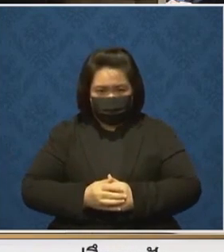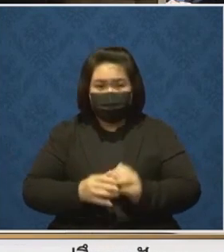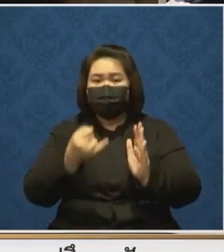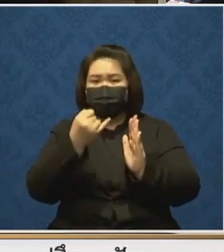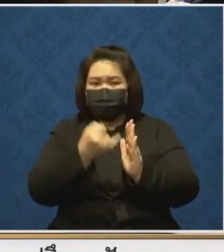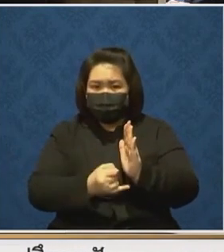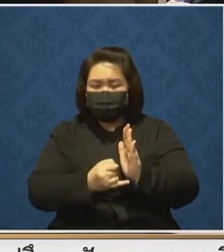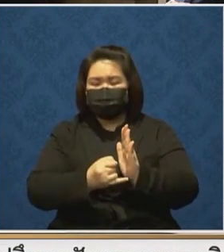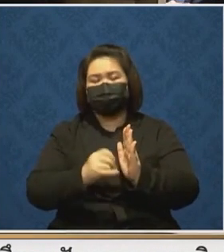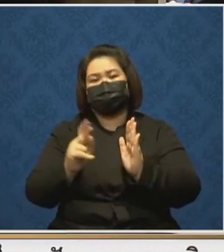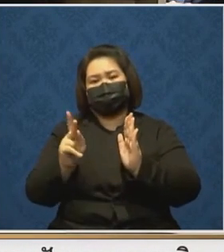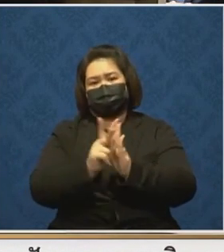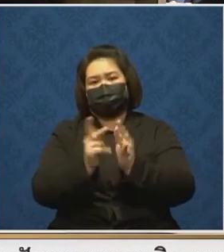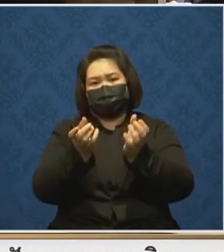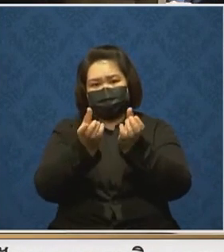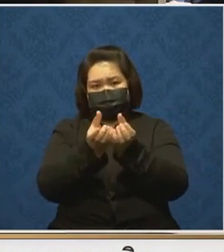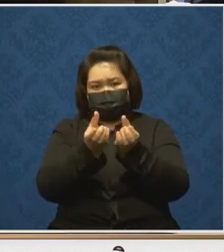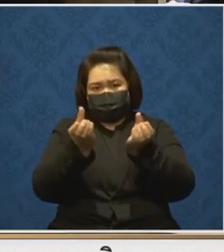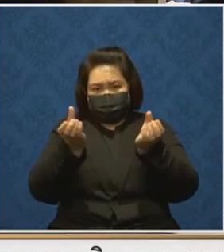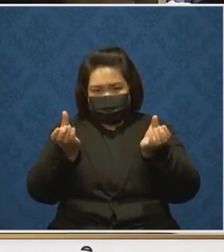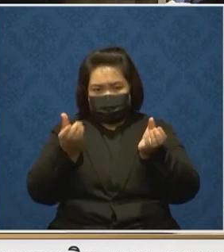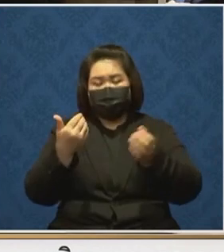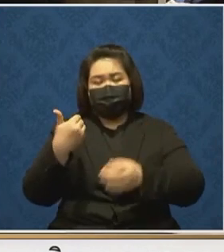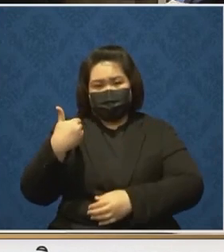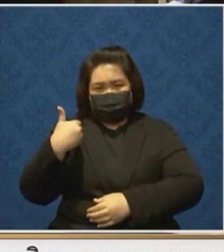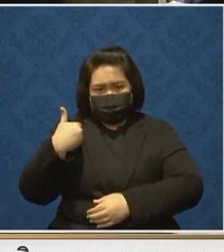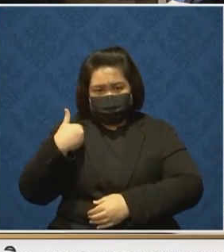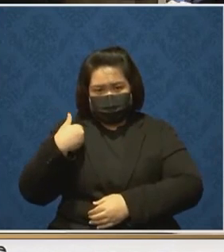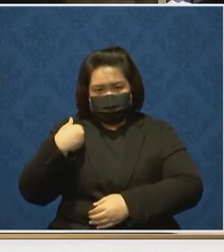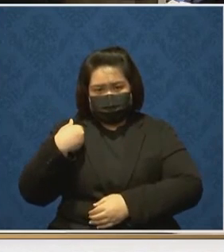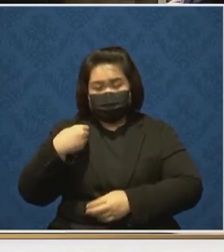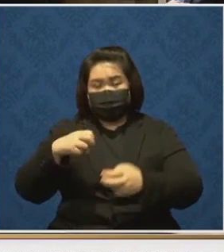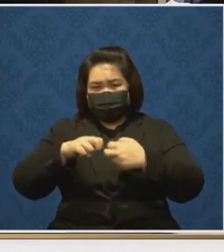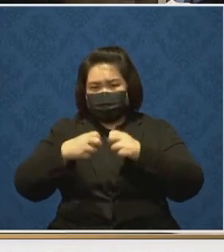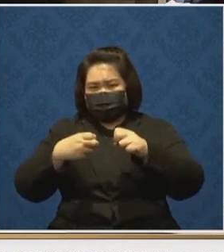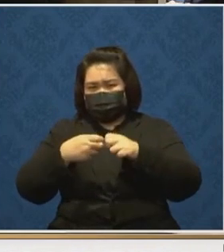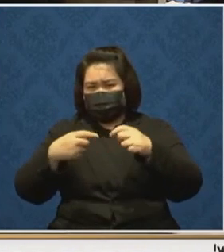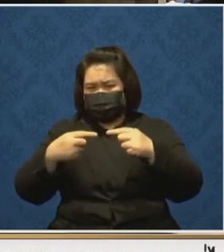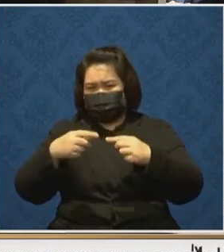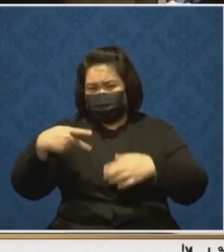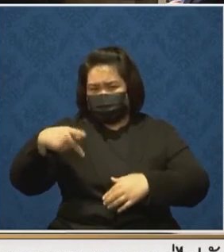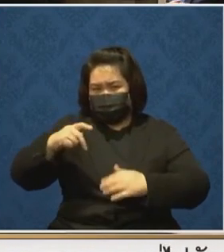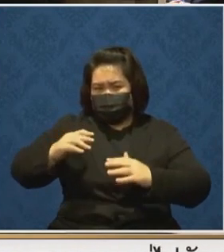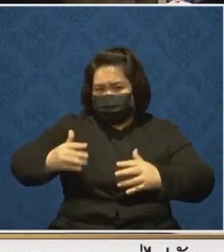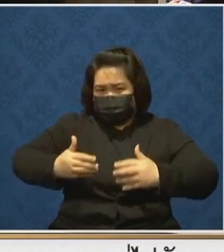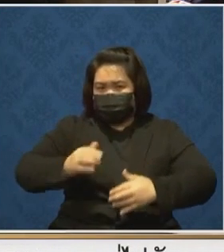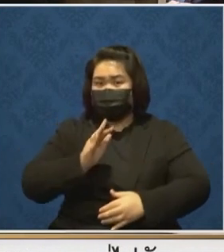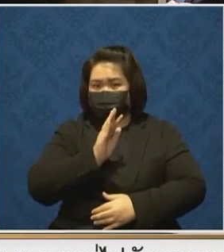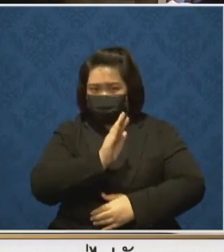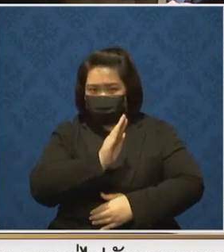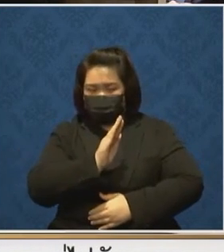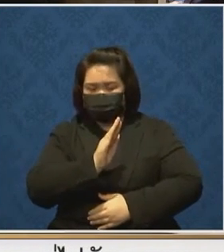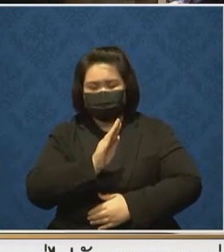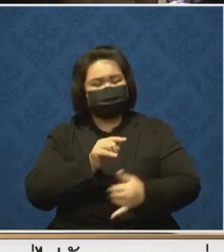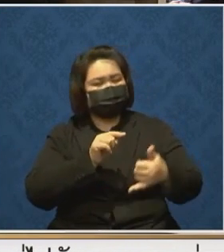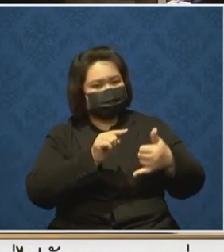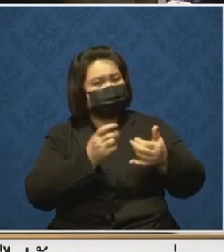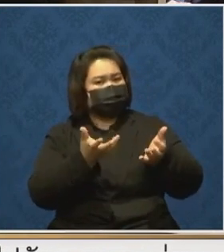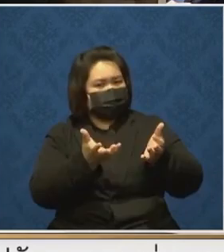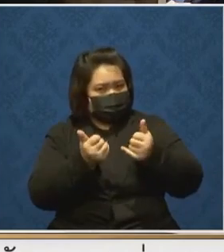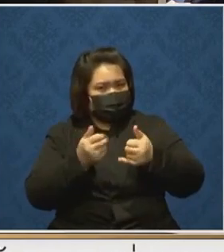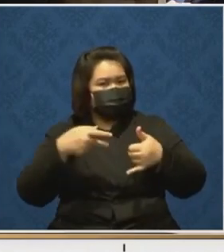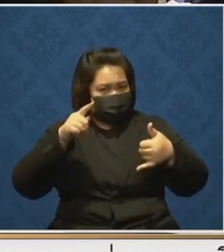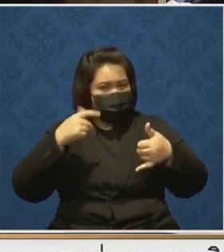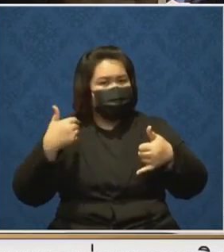ตามบทปัญหัดรัตธรรนูลและกฎหมายในเรื่องการขัดการแหงคมประโยชน์เป็นผู้ได้รบประโชนทางตรงหรอทางออม